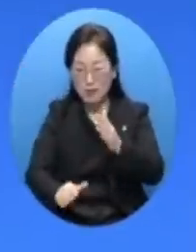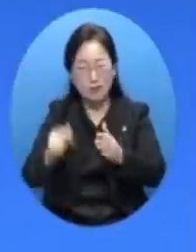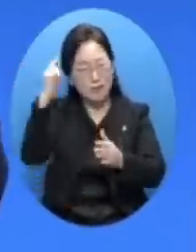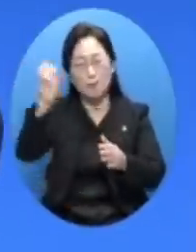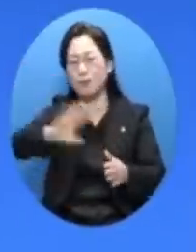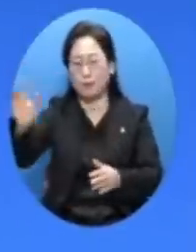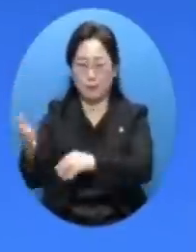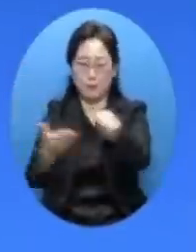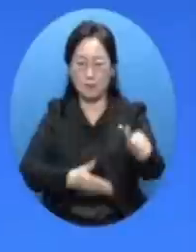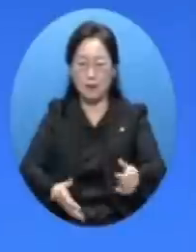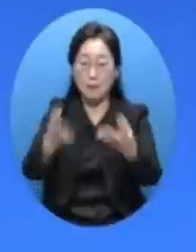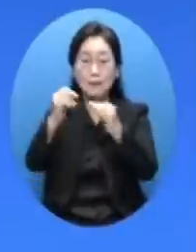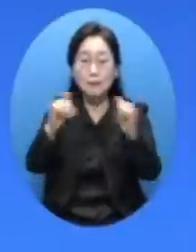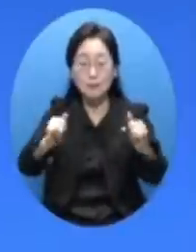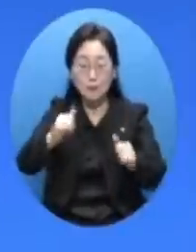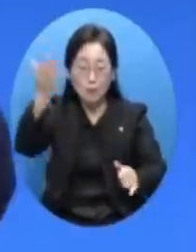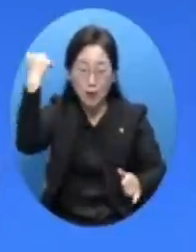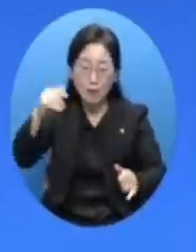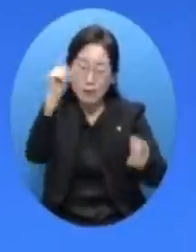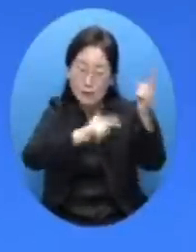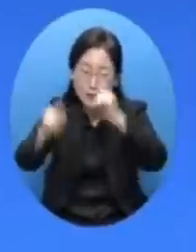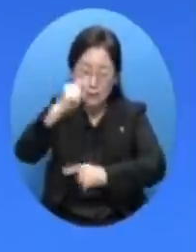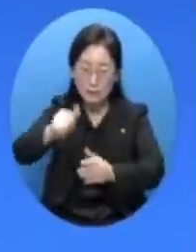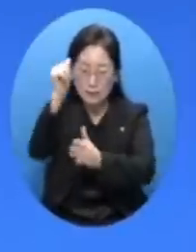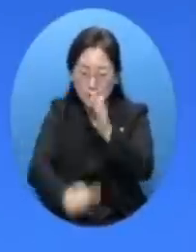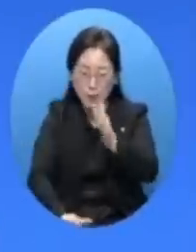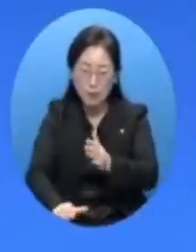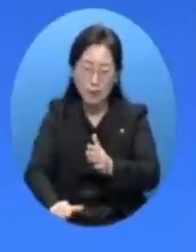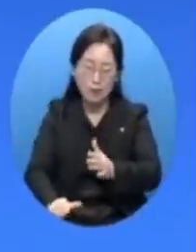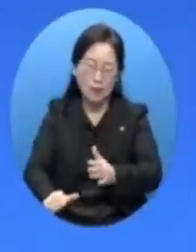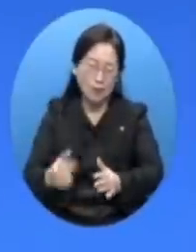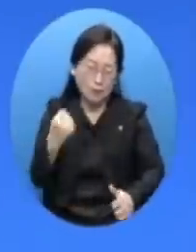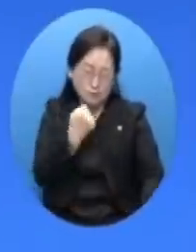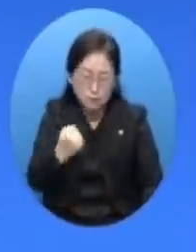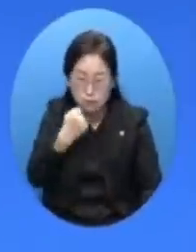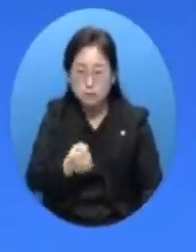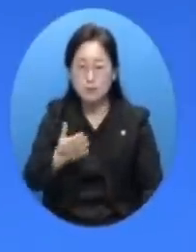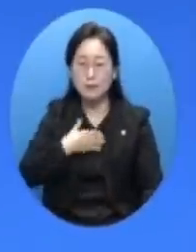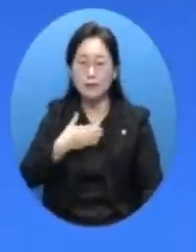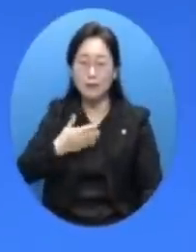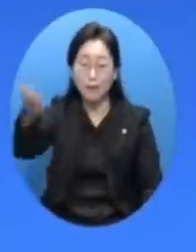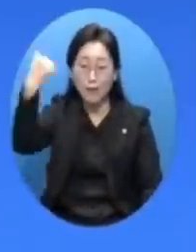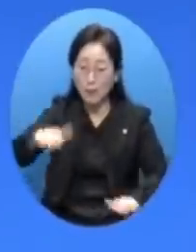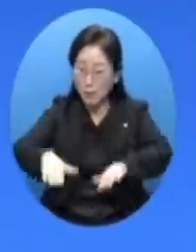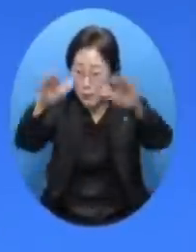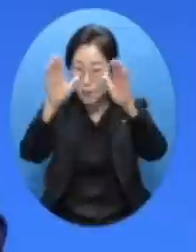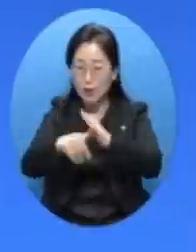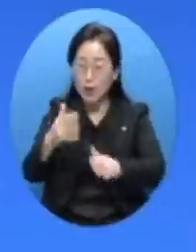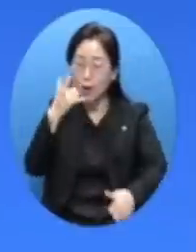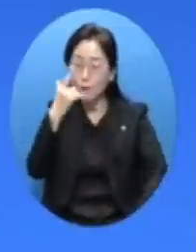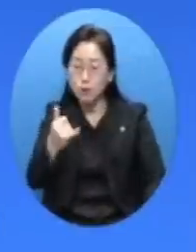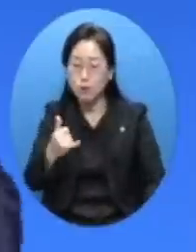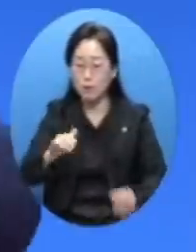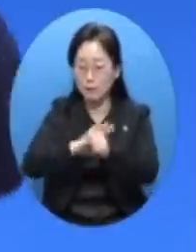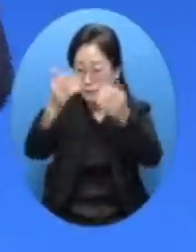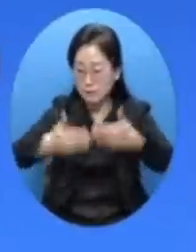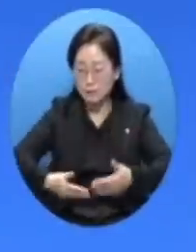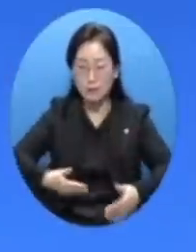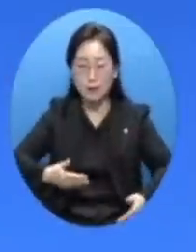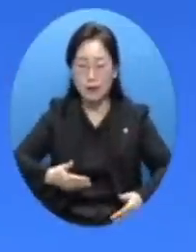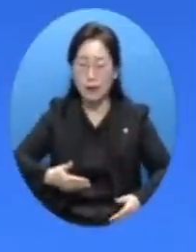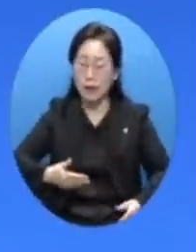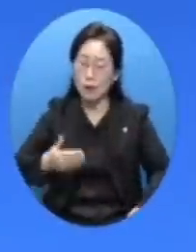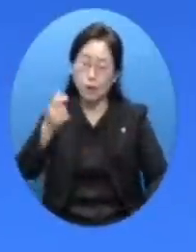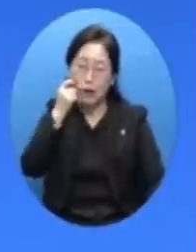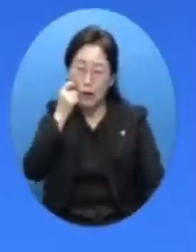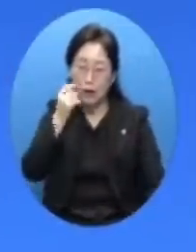사람들이 과거의 상처에 갇혀 있습니다. 과거의 실패에 갇혀 있습니다. 과거에 내가 어릴 때 부모님에게부터 사랑을 받지 못했다고 하는